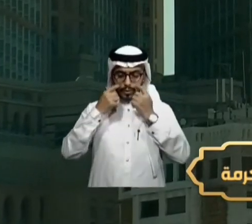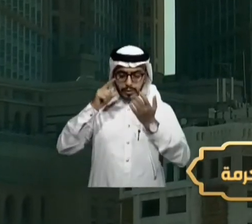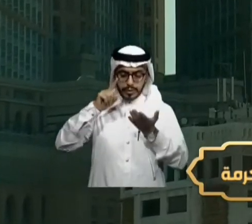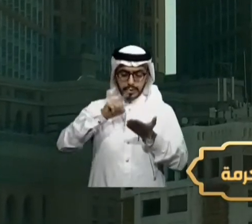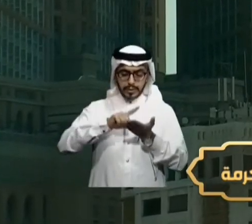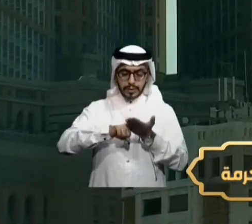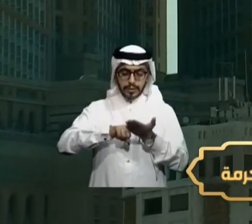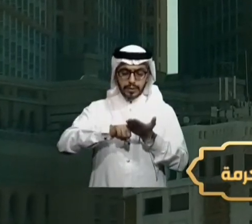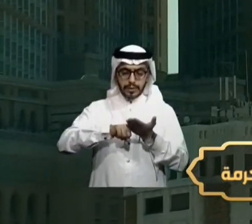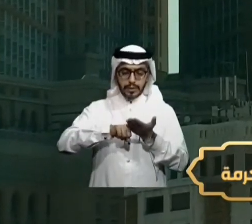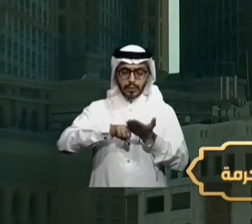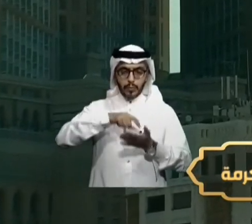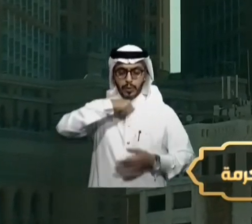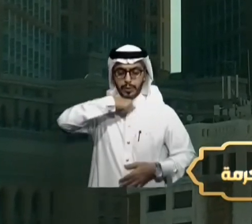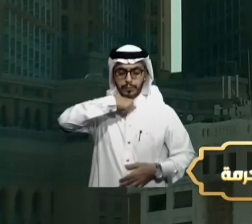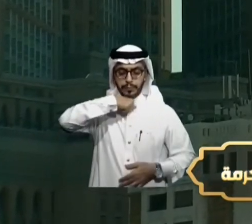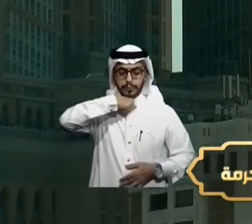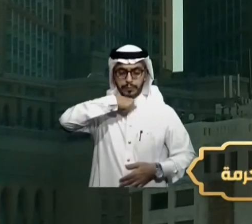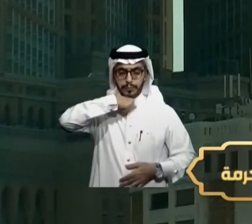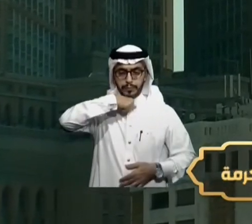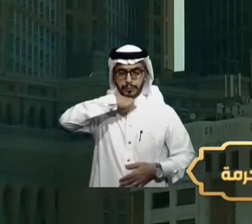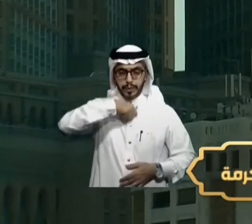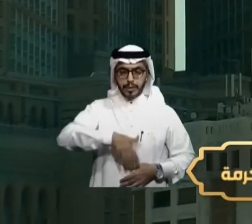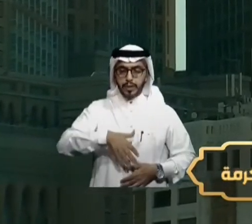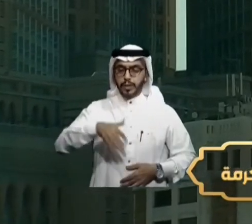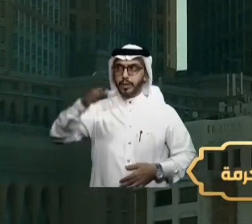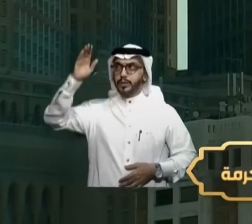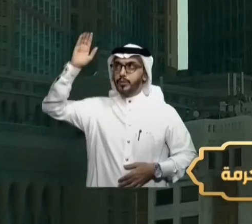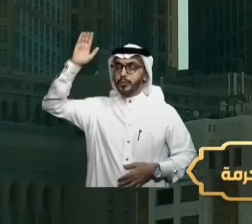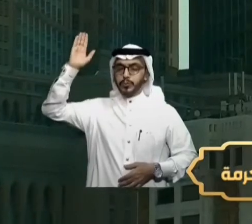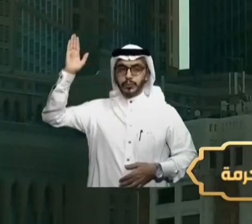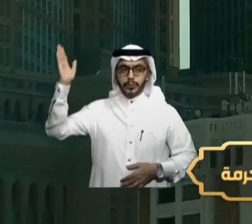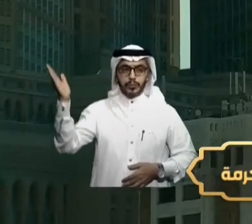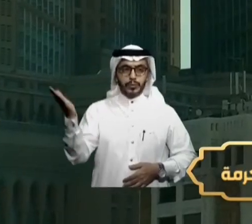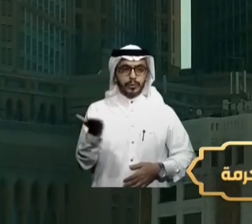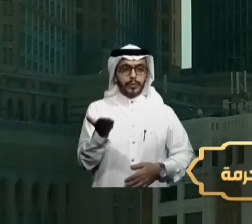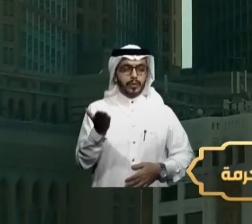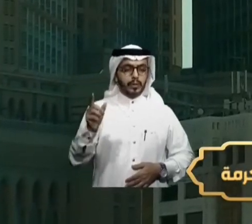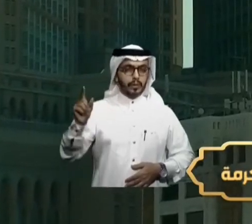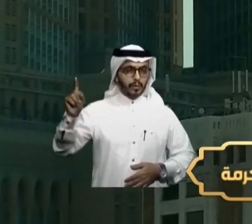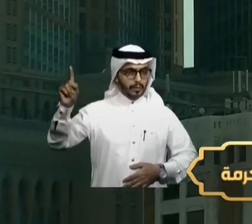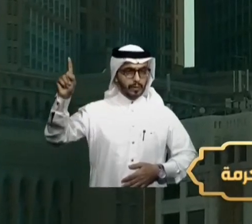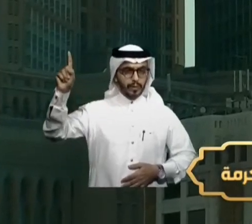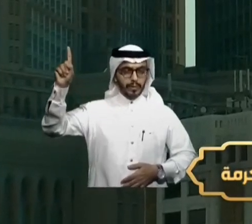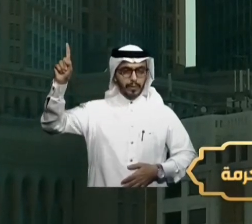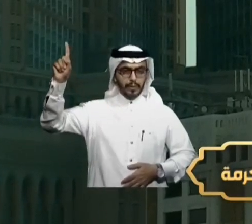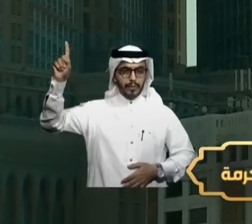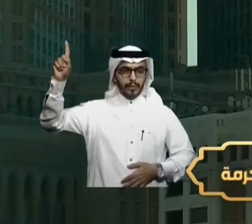أشهد أن محمد رسول